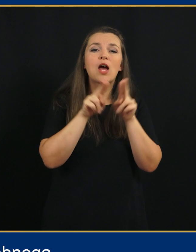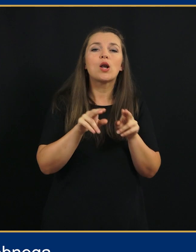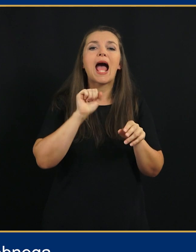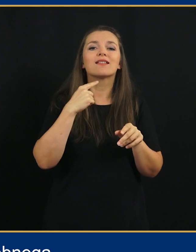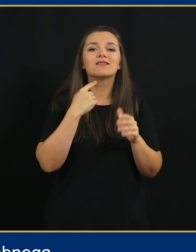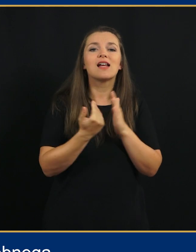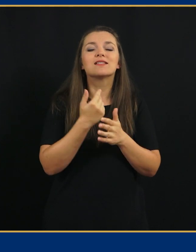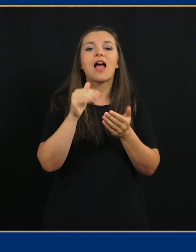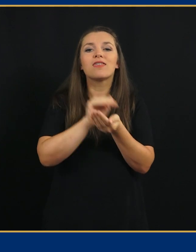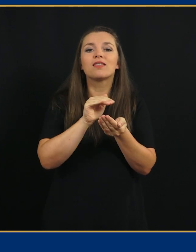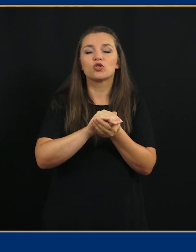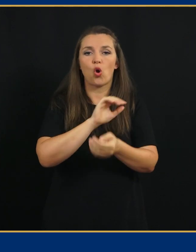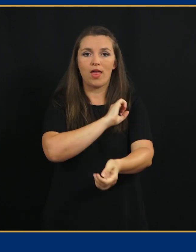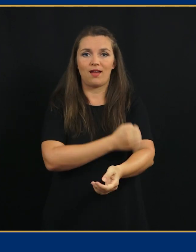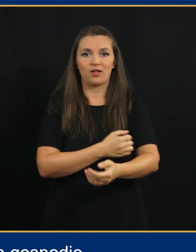jedrsko energijo.